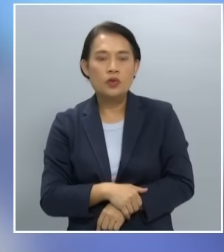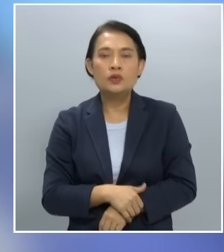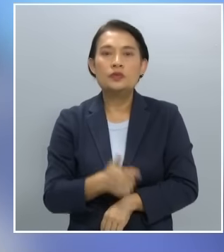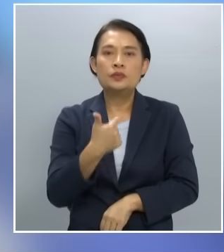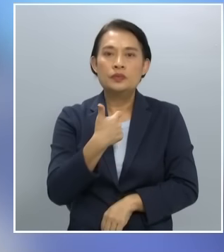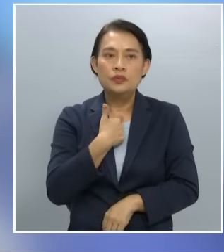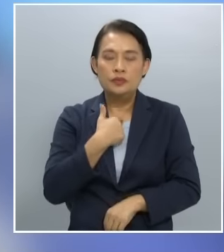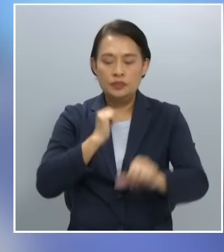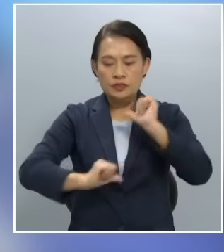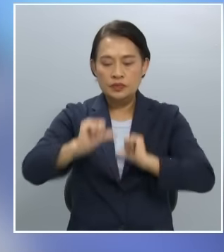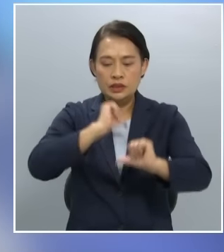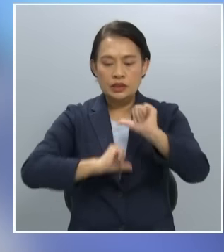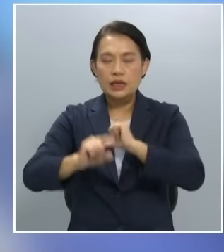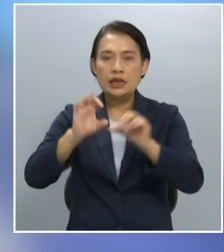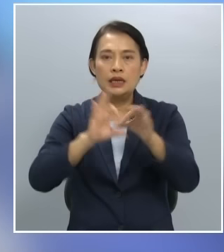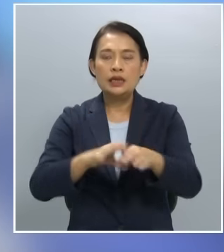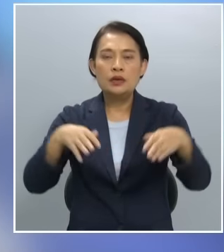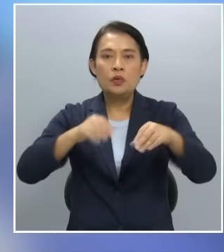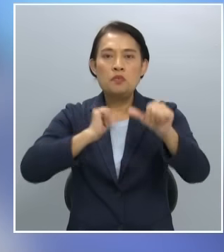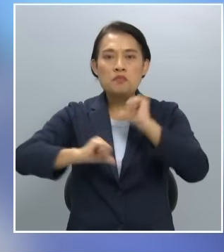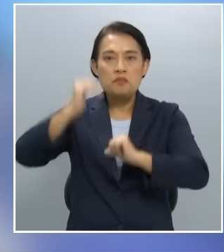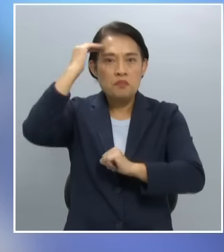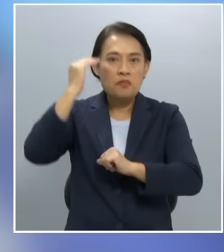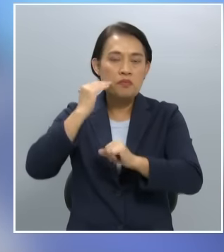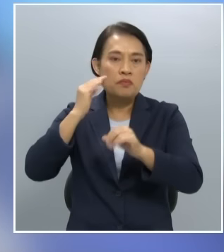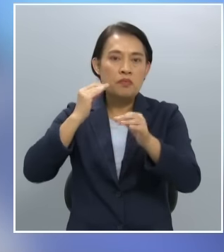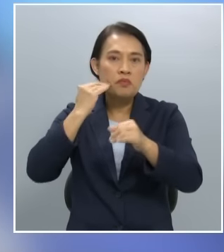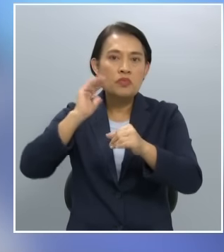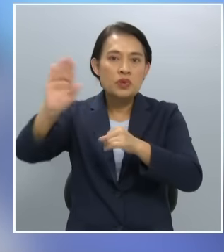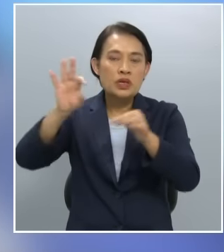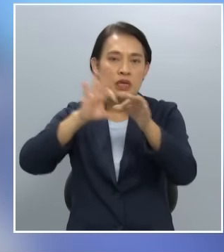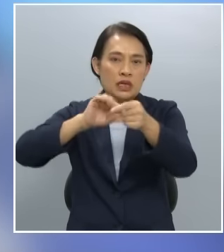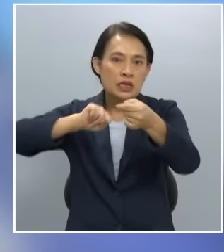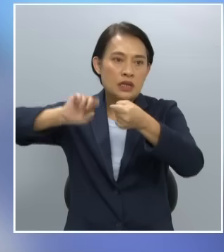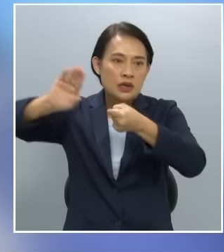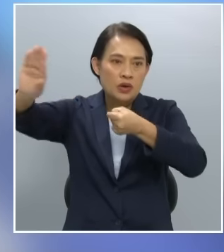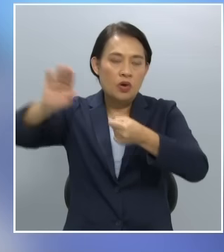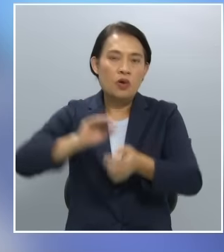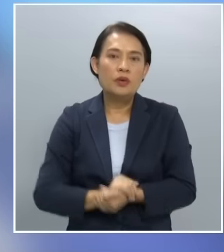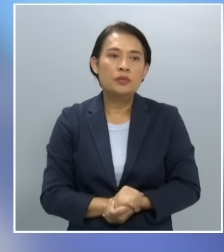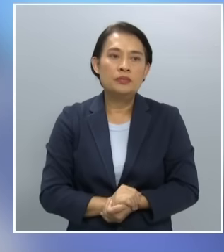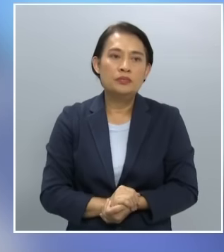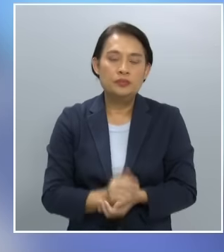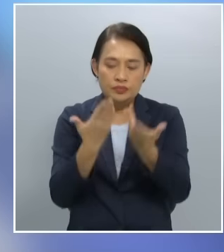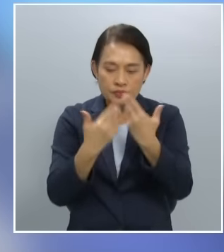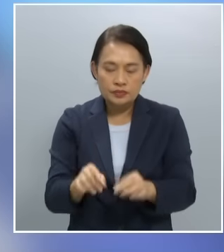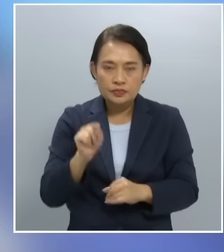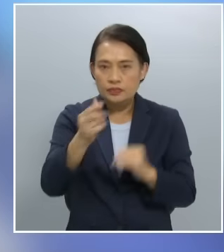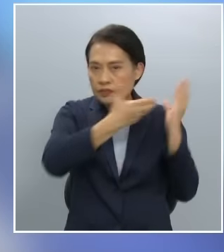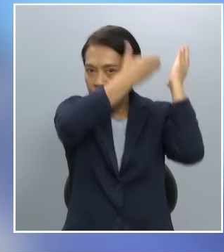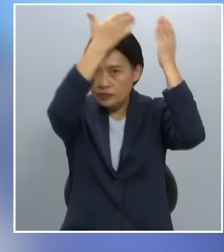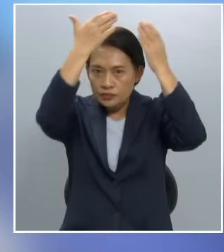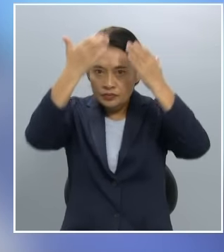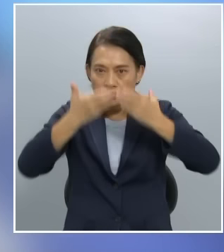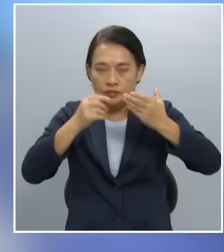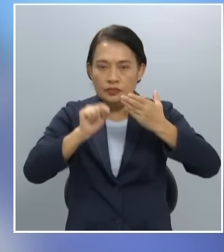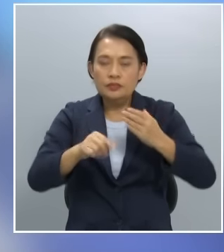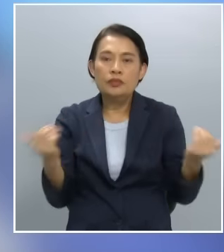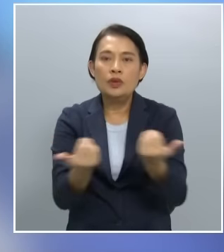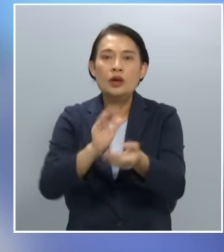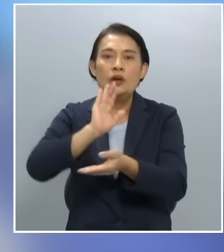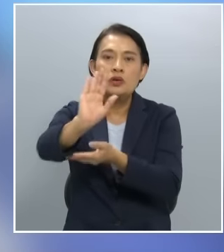เล่นซีรีย์คับ frรับบทเป็นตัวประกอบโดยในเรื่องจะโดยในเรื่องจะได้เล่นเป็นลูกของ